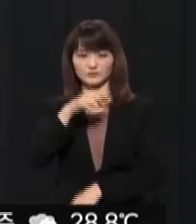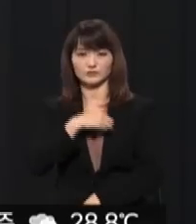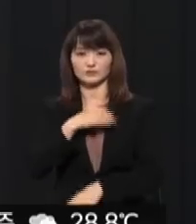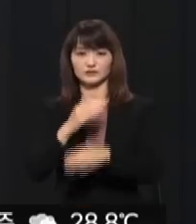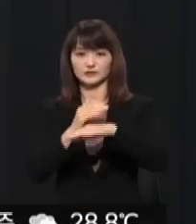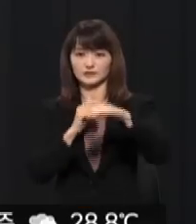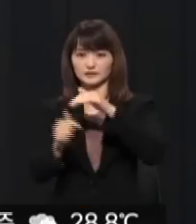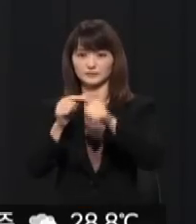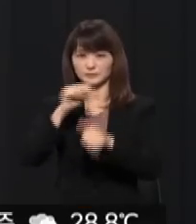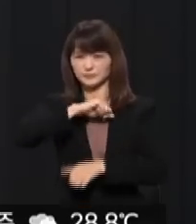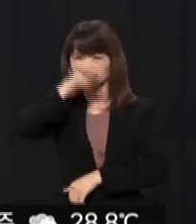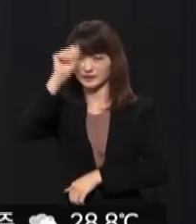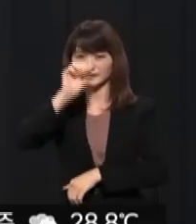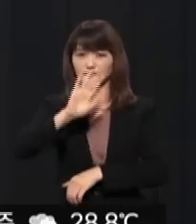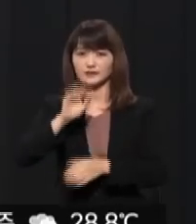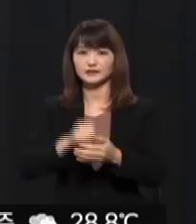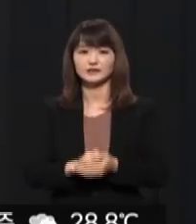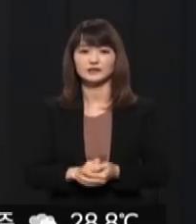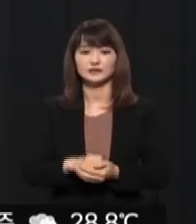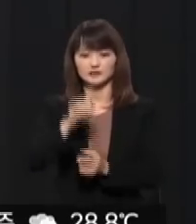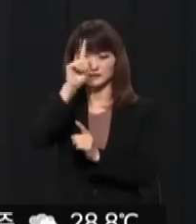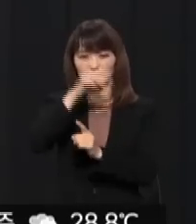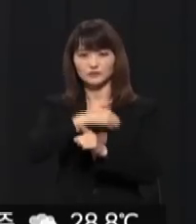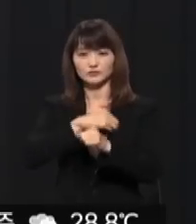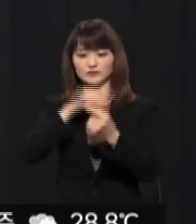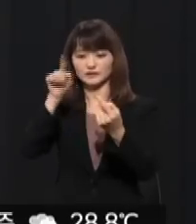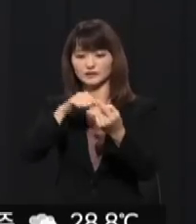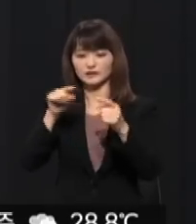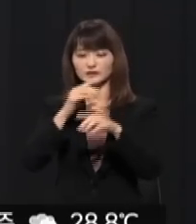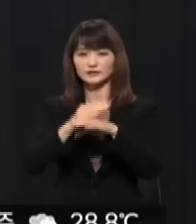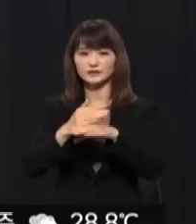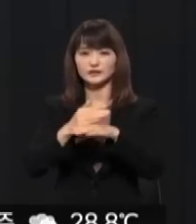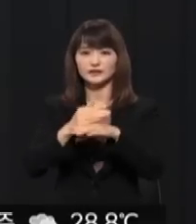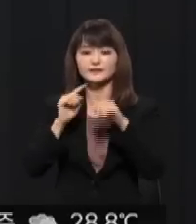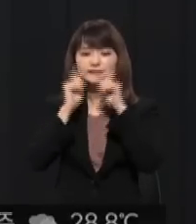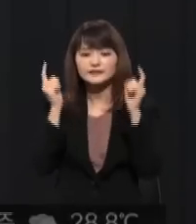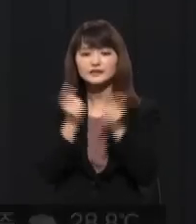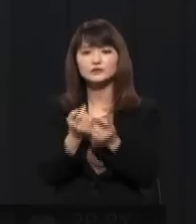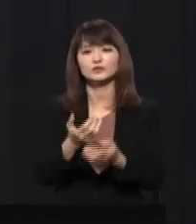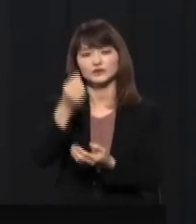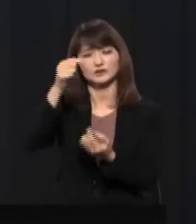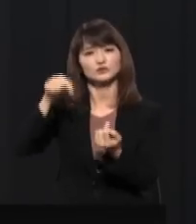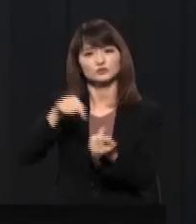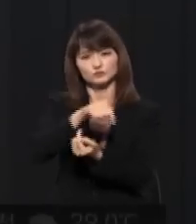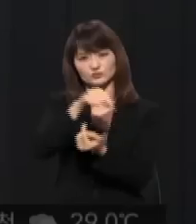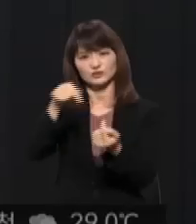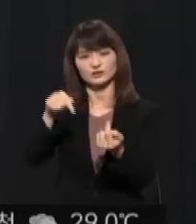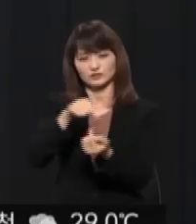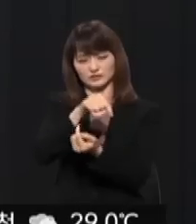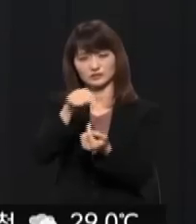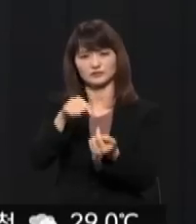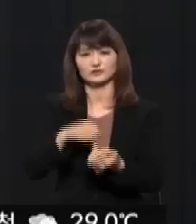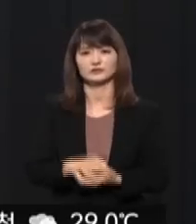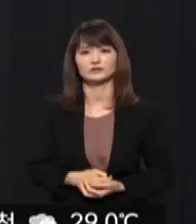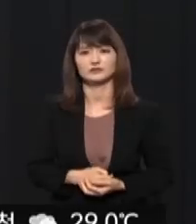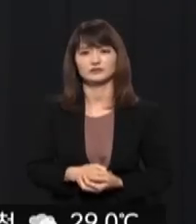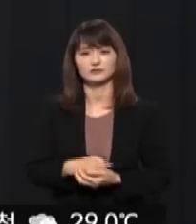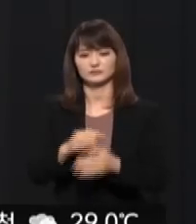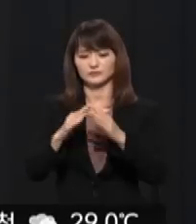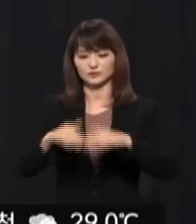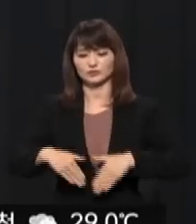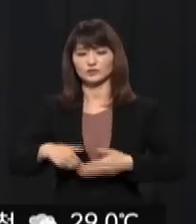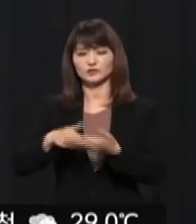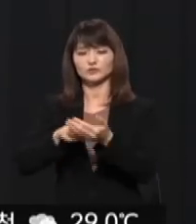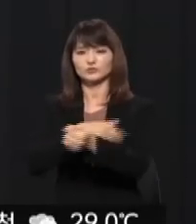것이 문제가 아니고 이재명 의원의 1인 사당화가 되는 것에 대한 심각한 문제의식을 민주당에게 느껴야 될 것 같고 아마 호남의 유권자들